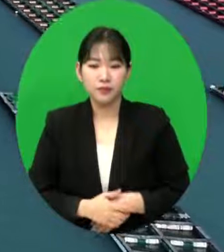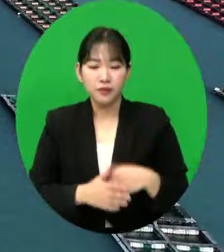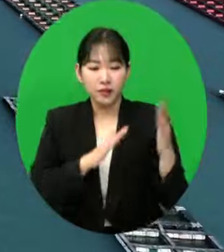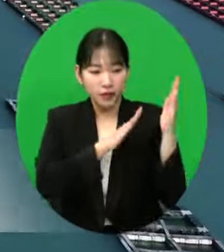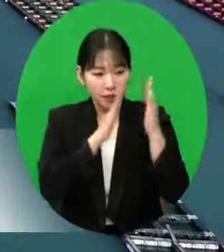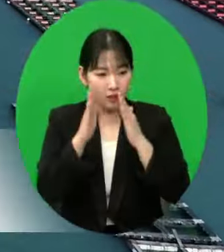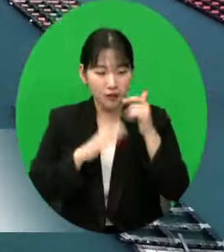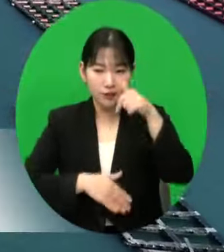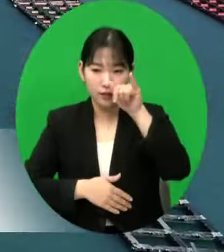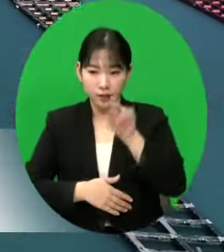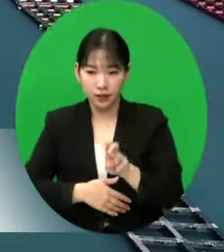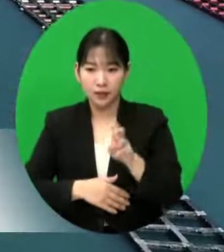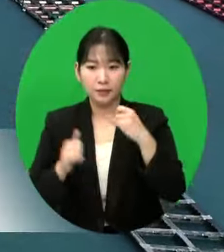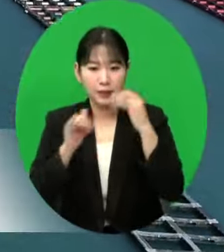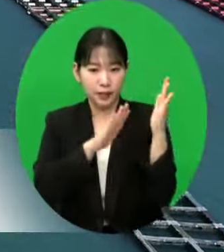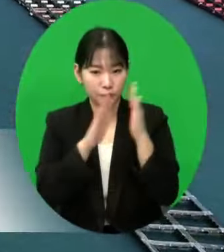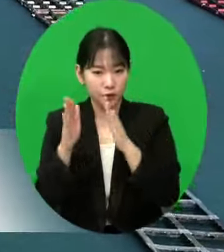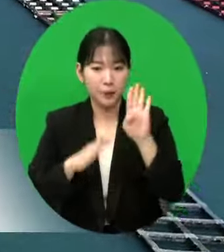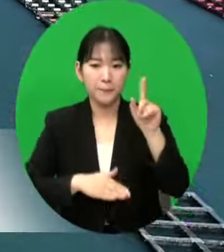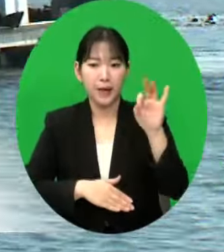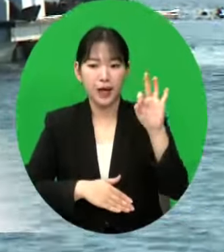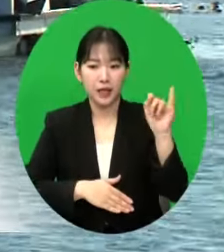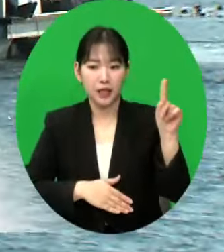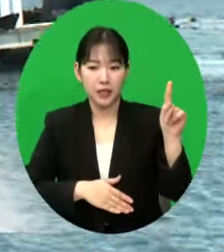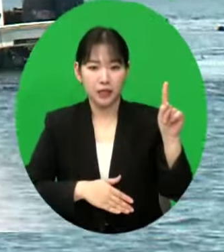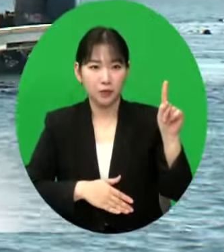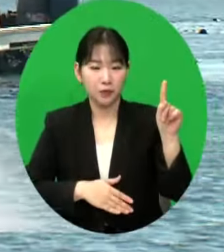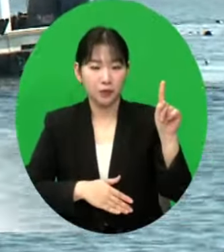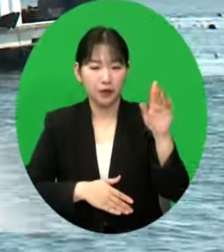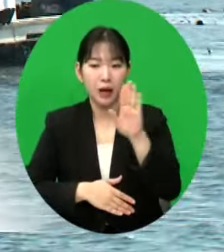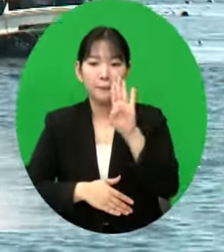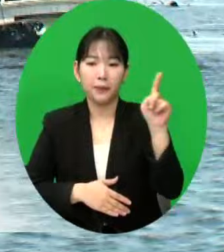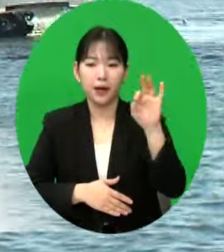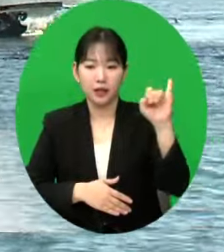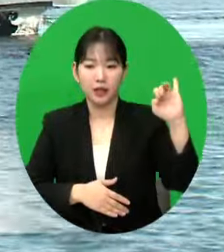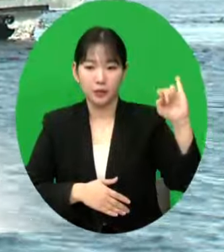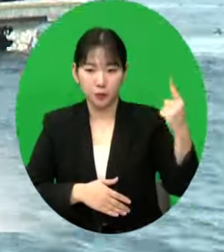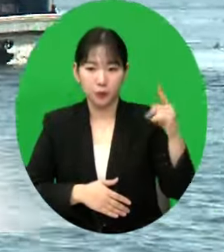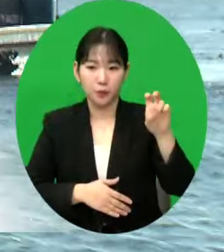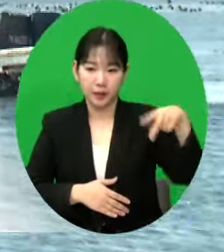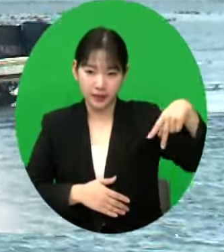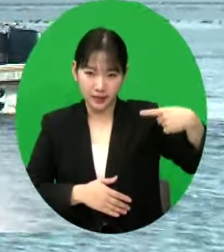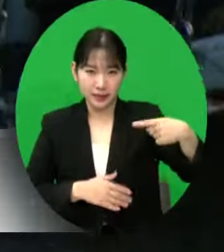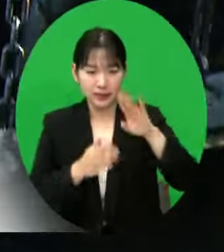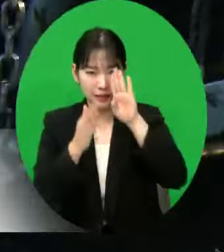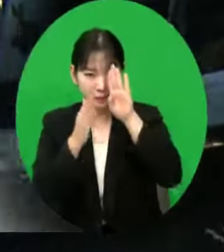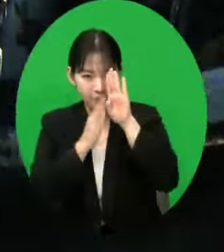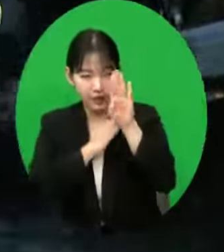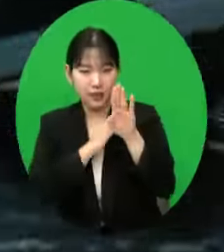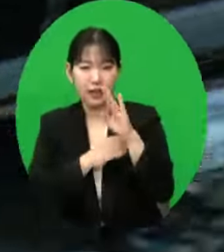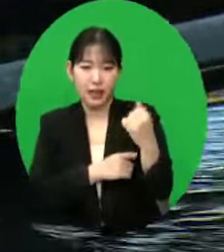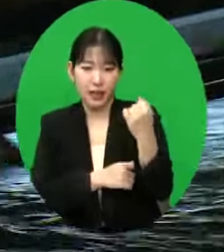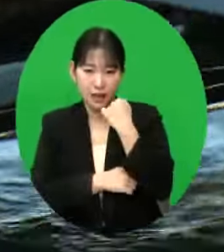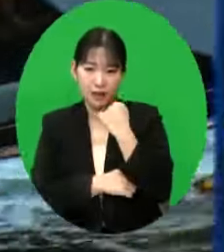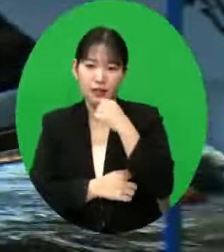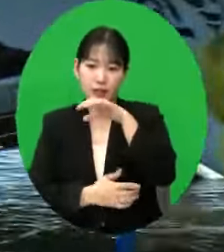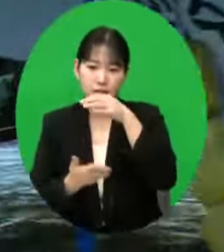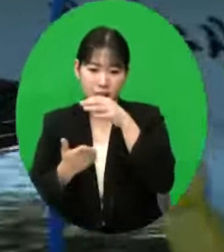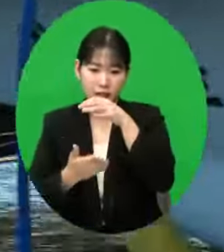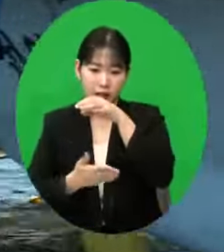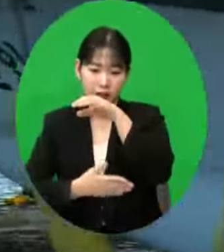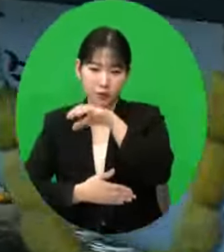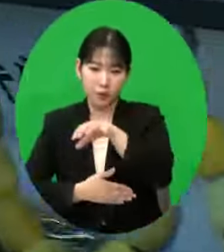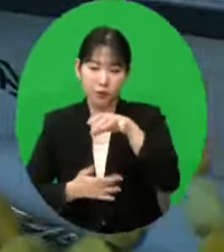미역과 김등 해조류는 바이오매스 에너지와 미래 식량 등 미래 주요 에너지 자원으로 꼽힙니다. 전남 완도